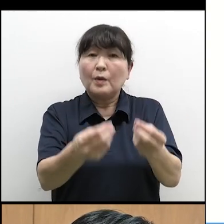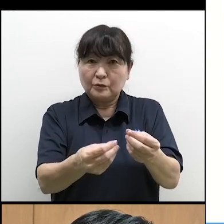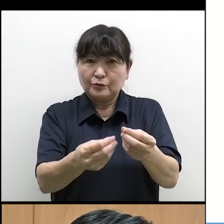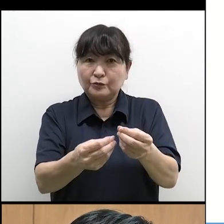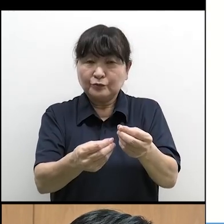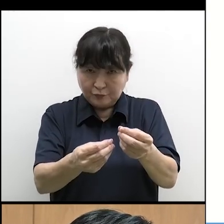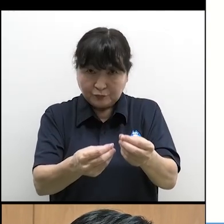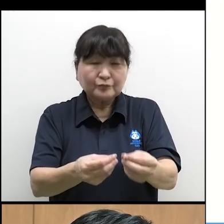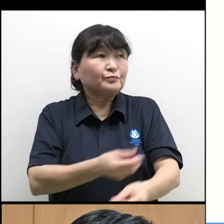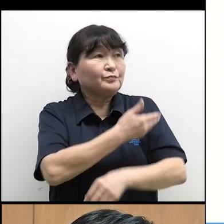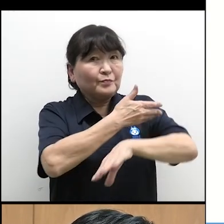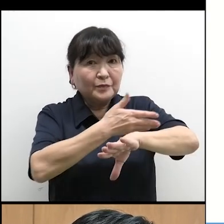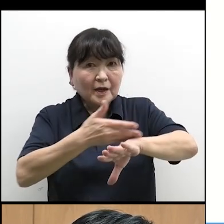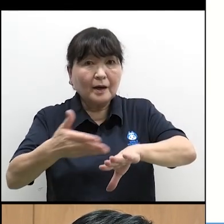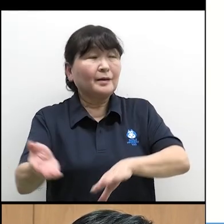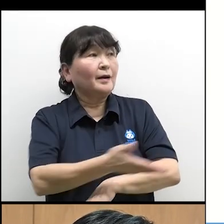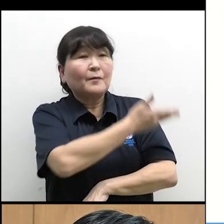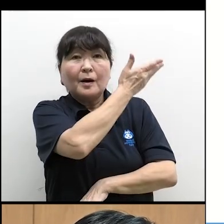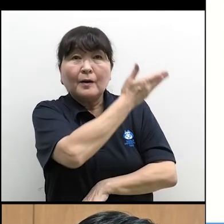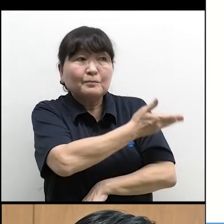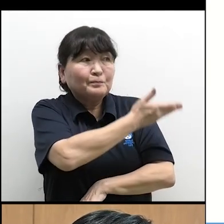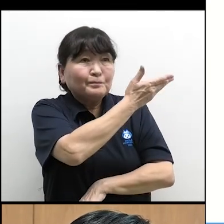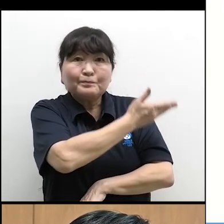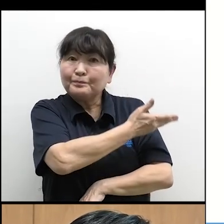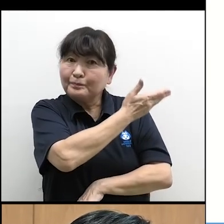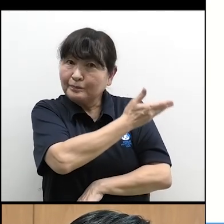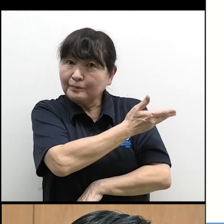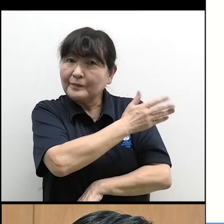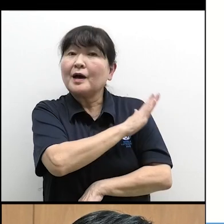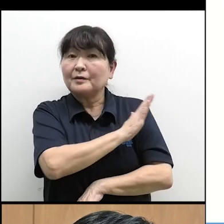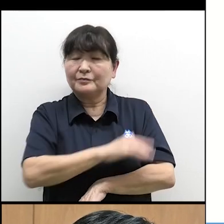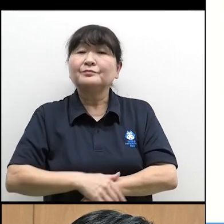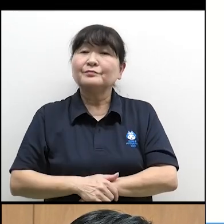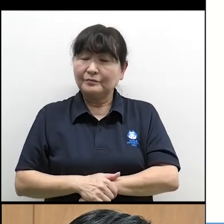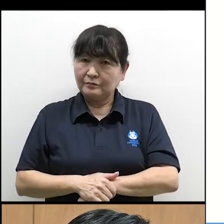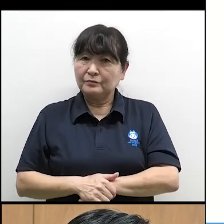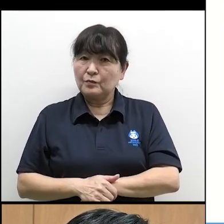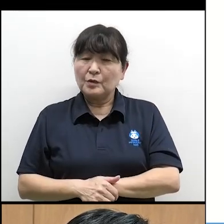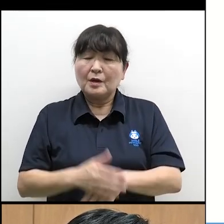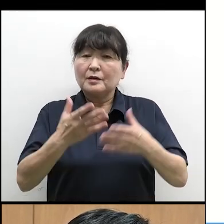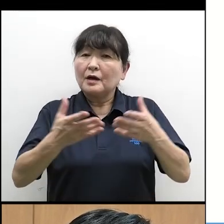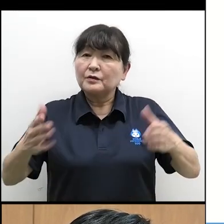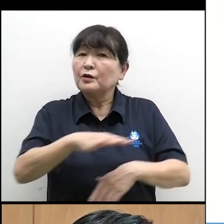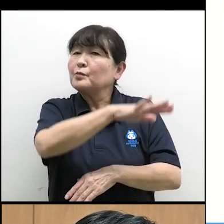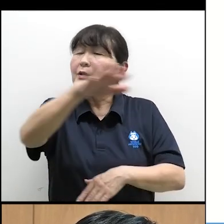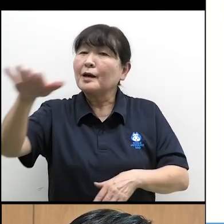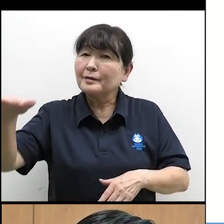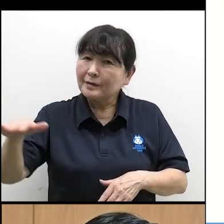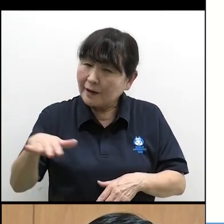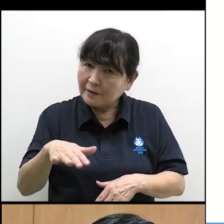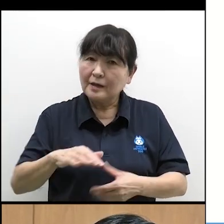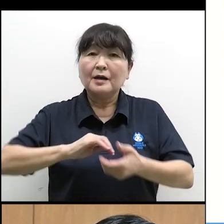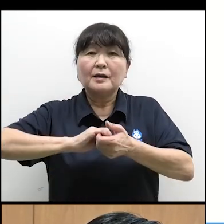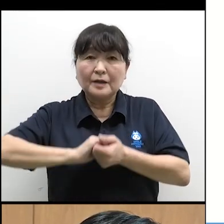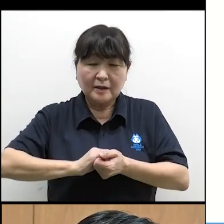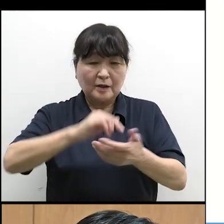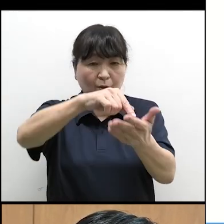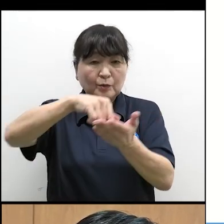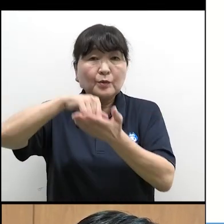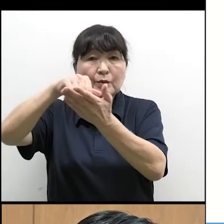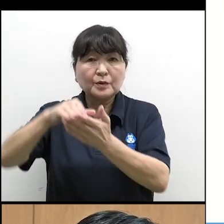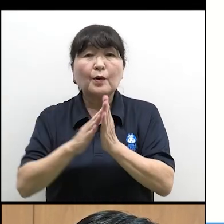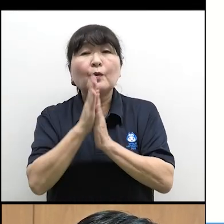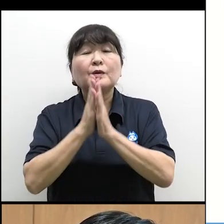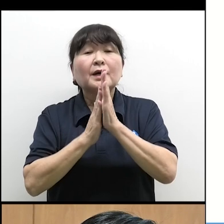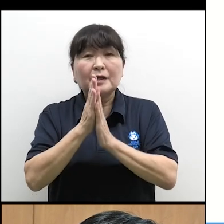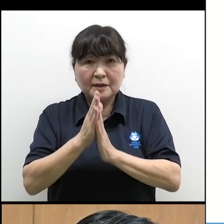日が提案審査の受付締め切りとなっております。多くの皆さんにぜひ応募していただき、令